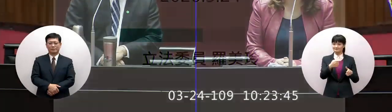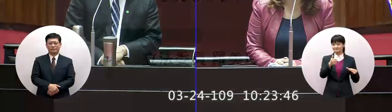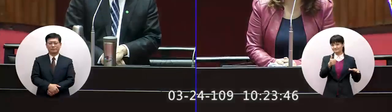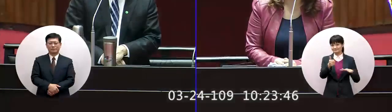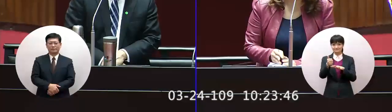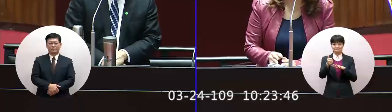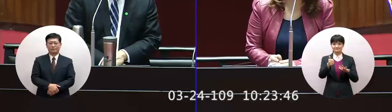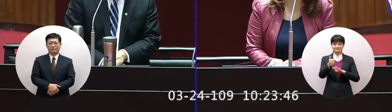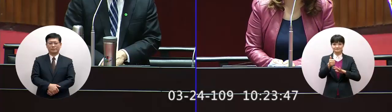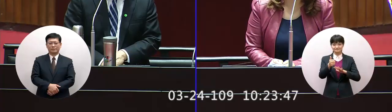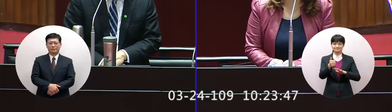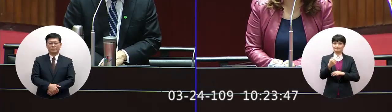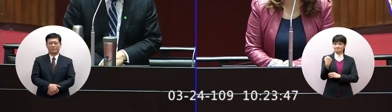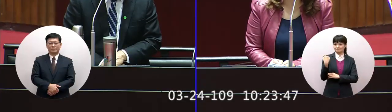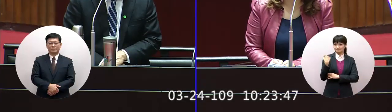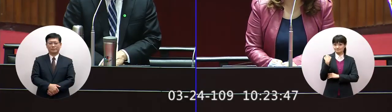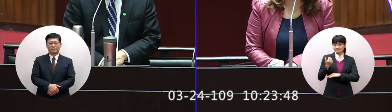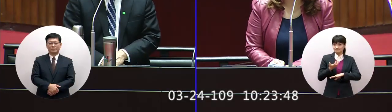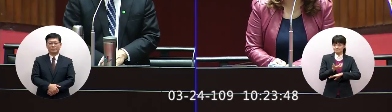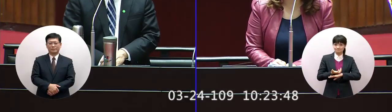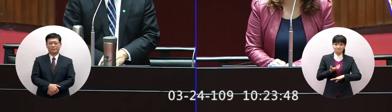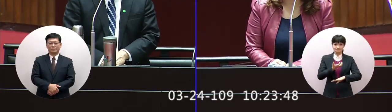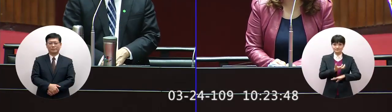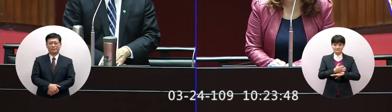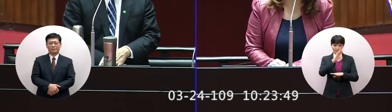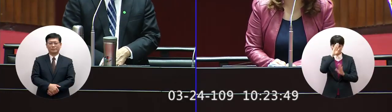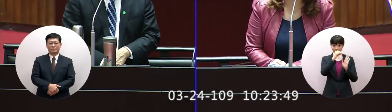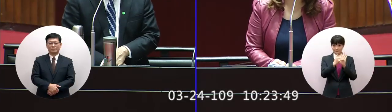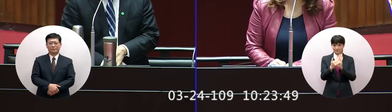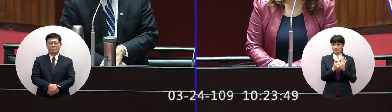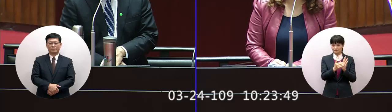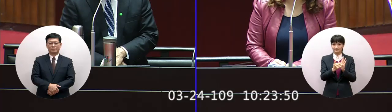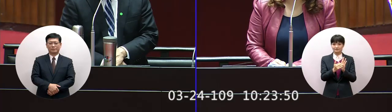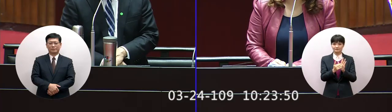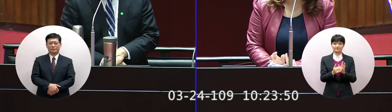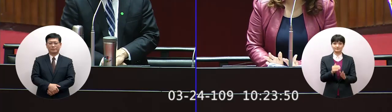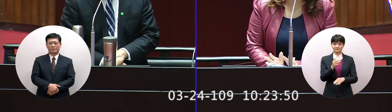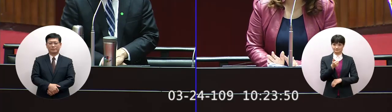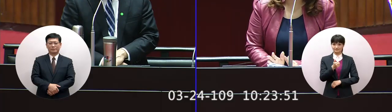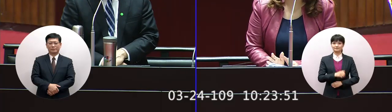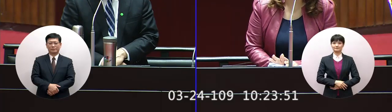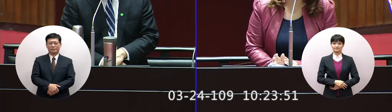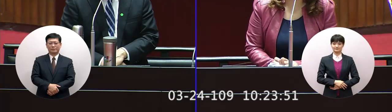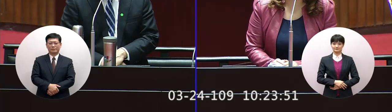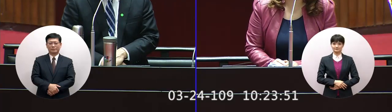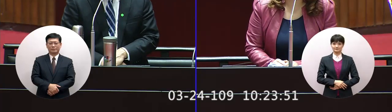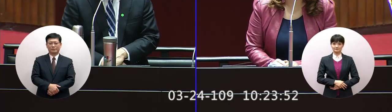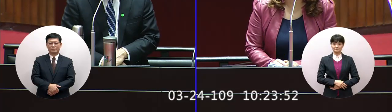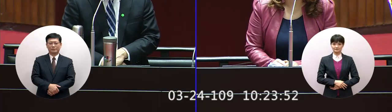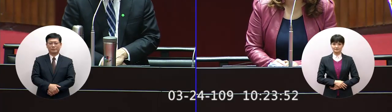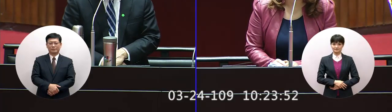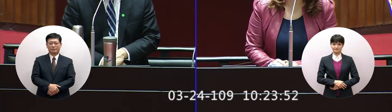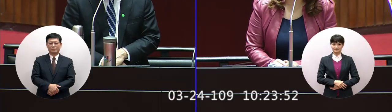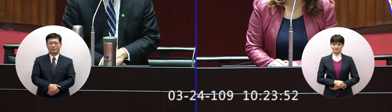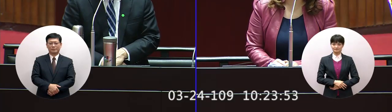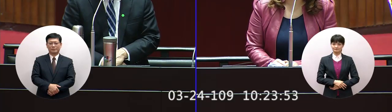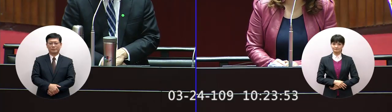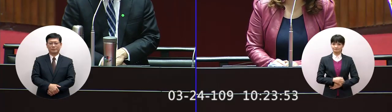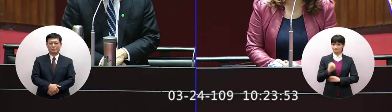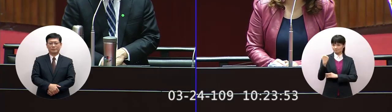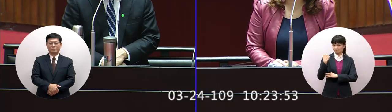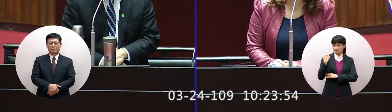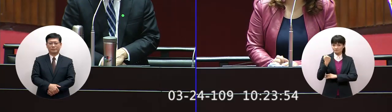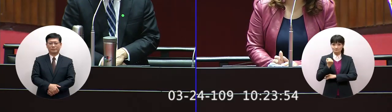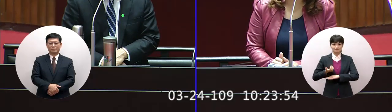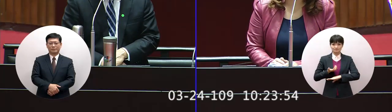行政团队的努力的防守我们的这个家园。那纵然是如此的努力，